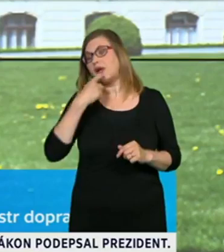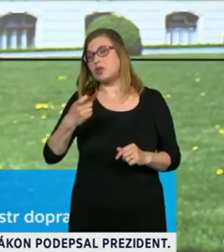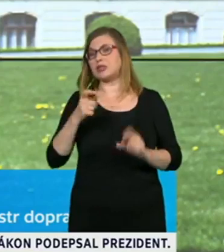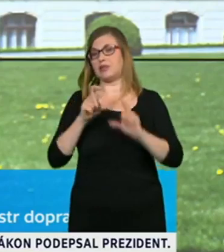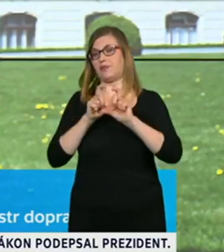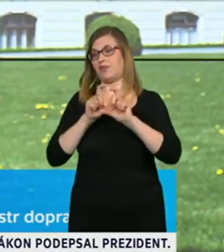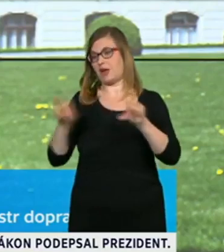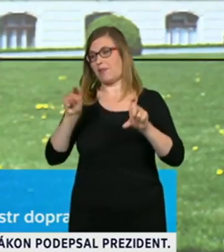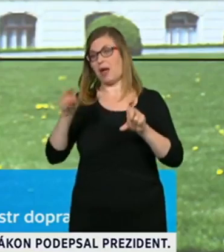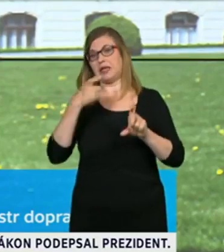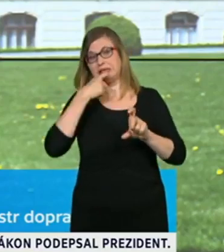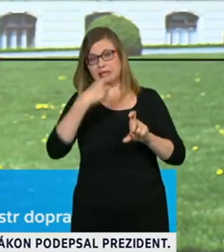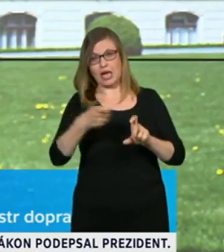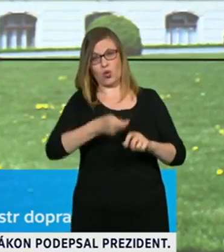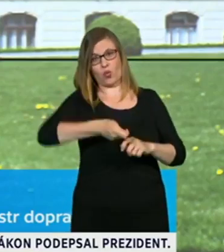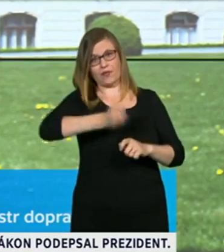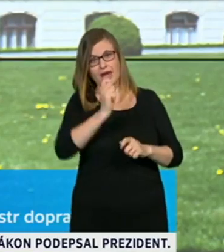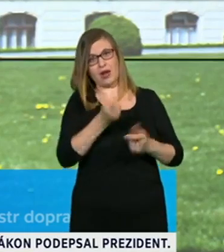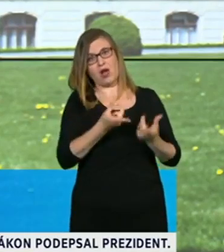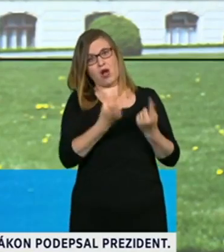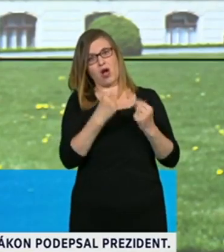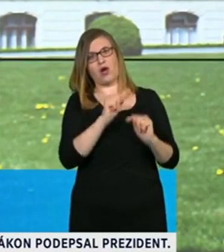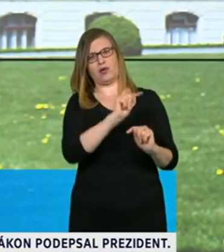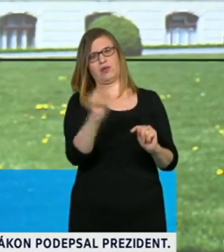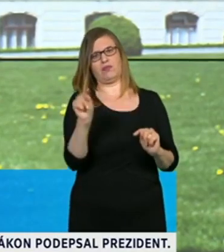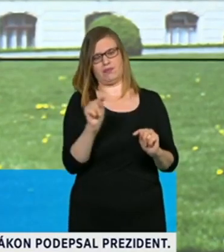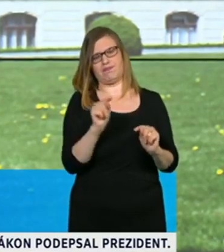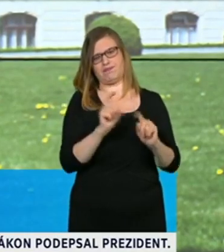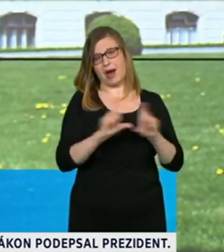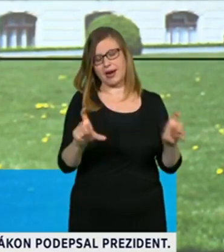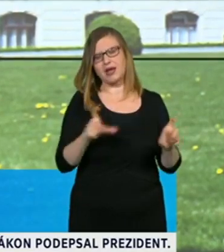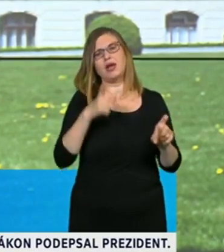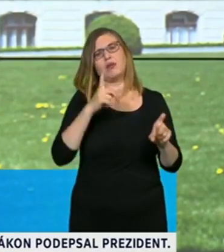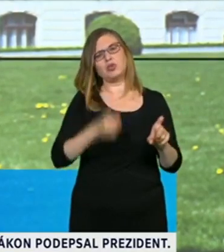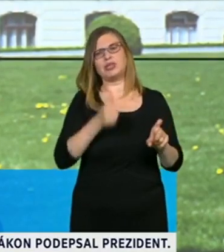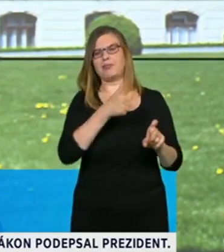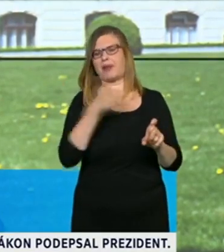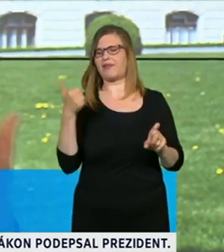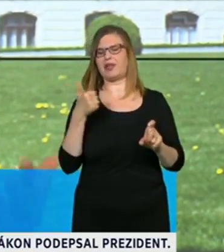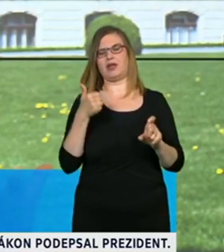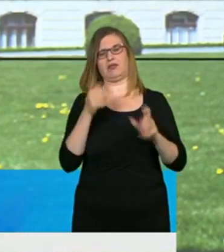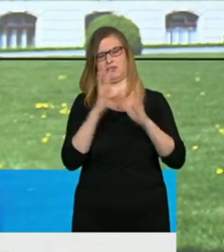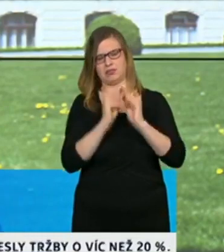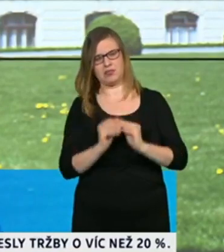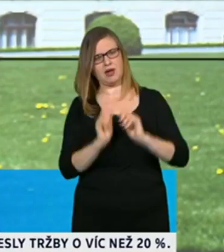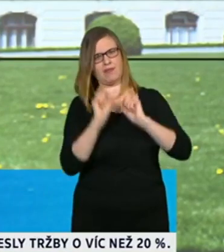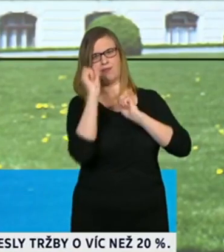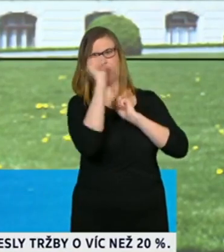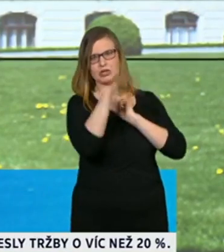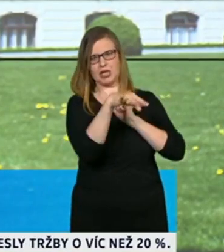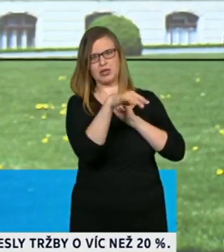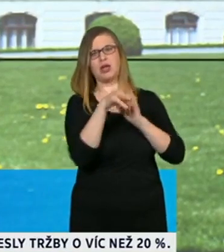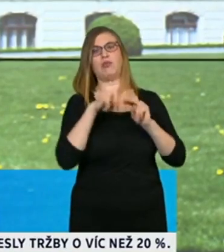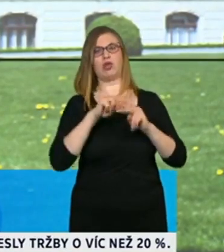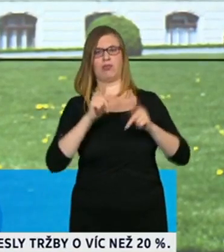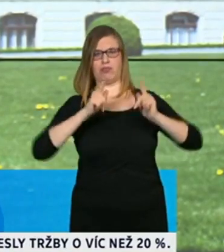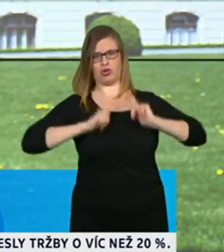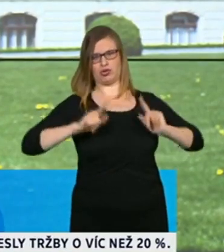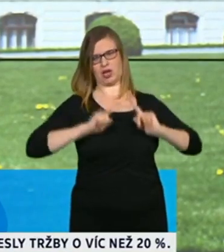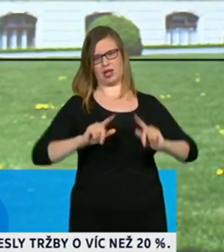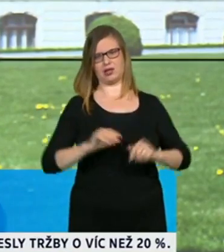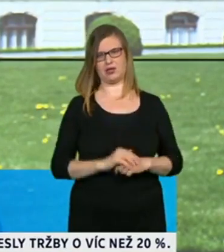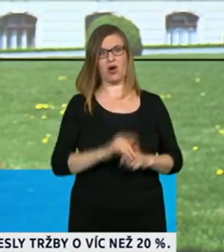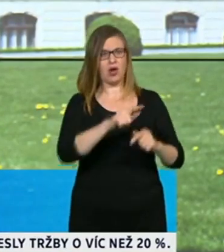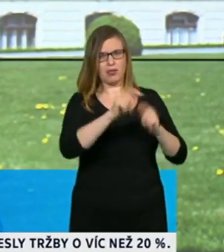paní ministryně, bude v tomhletom týdnu notifikována. A ještě k tomu ošetřovnému, a to je zase třeba vidět, ta krize není o tom, že